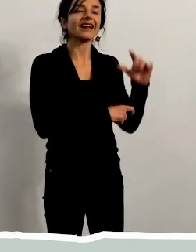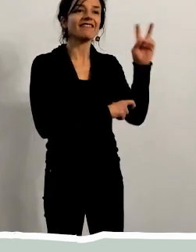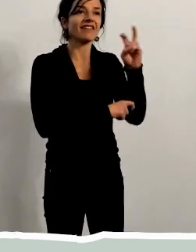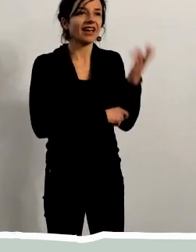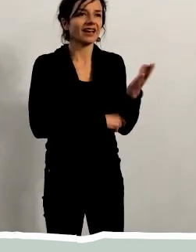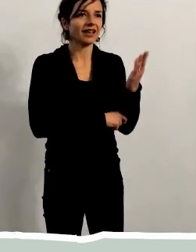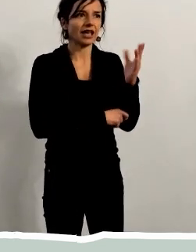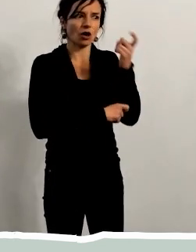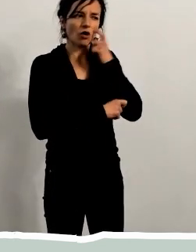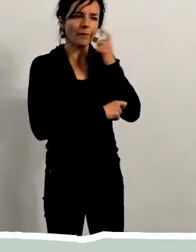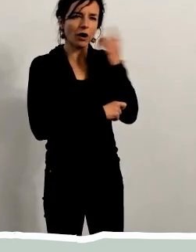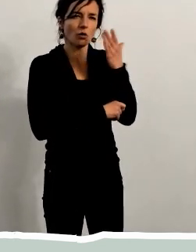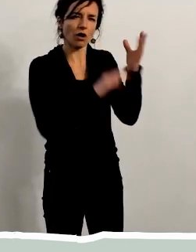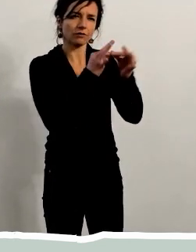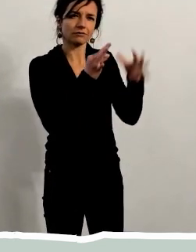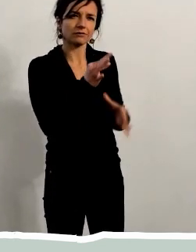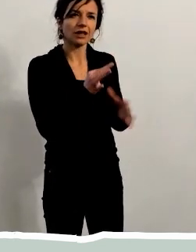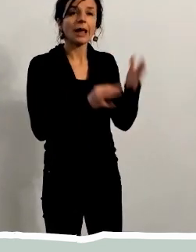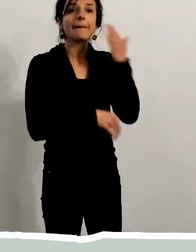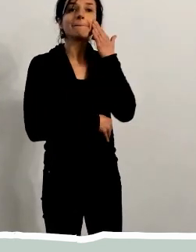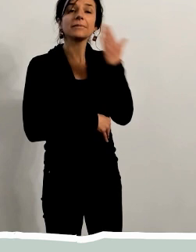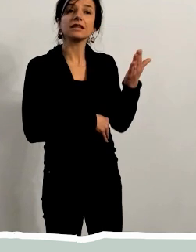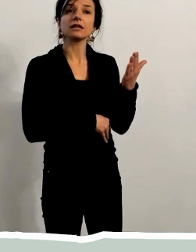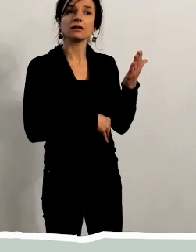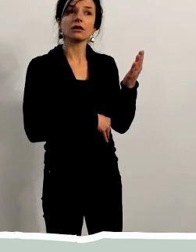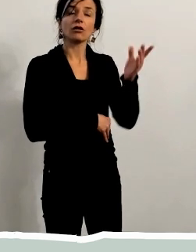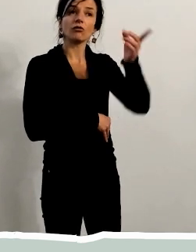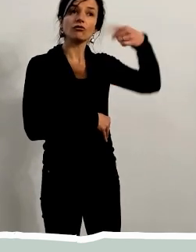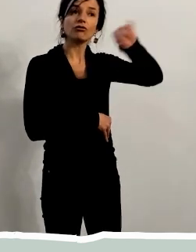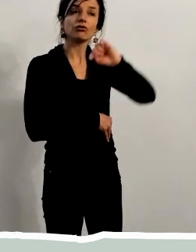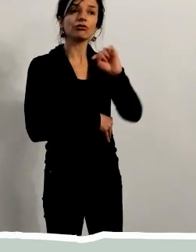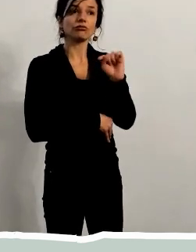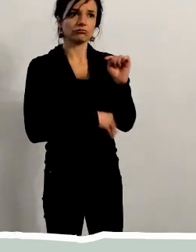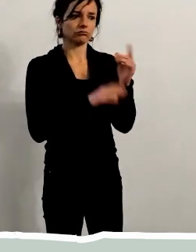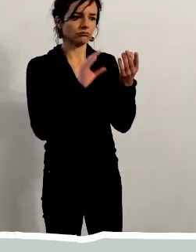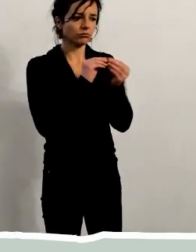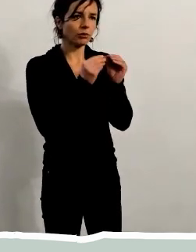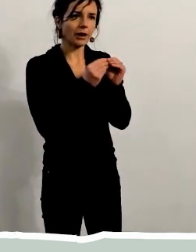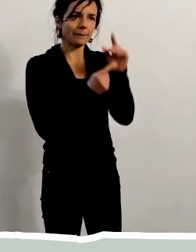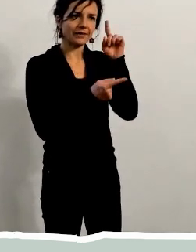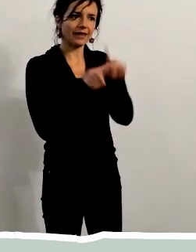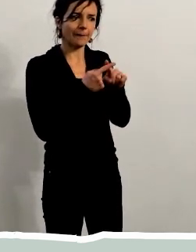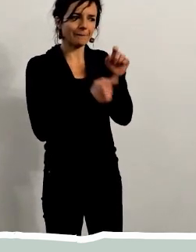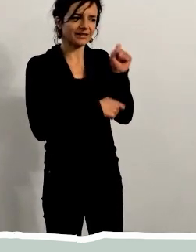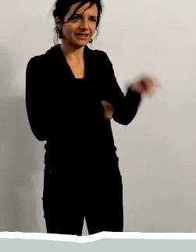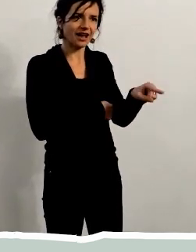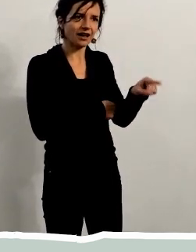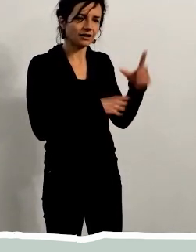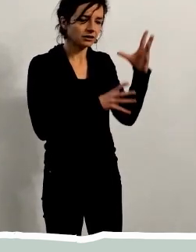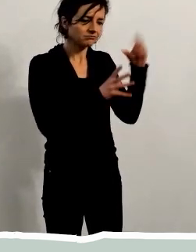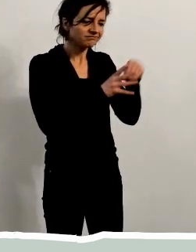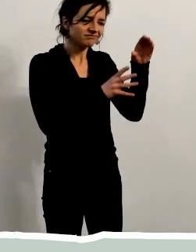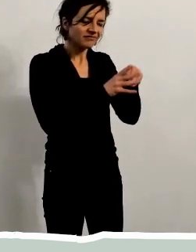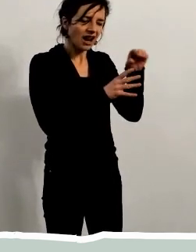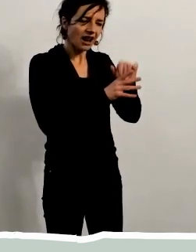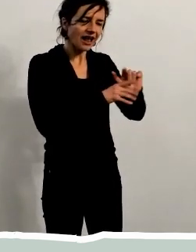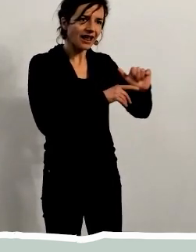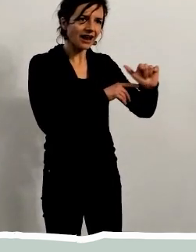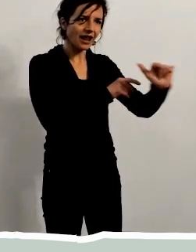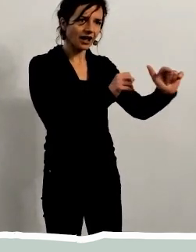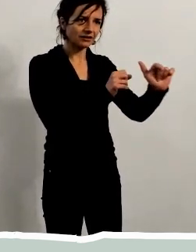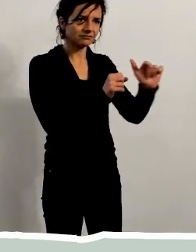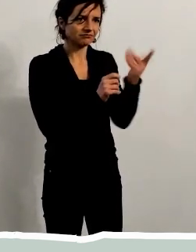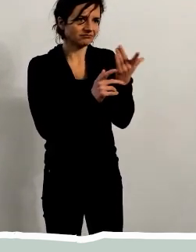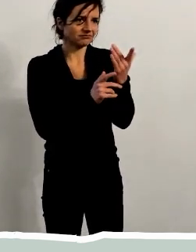de ce travail? C'est que plus vous êtes exposé à des organophosphorés, plus vous êtes du côté négatif, c'est-à-dire que